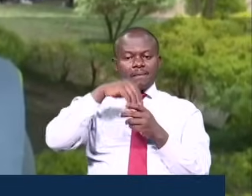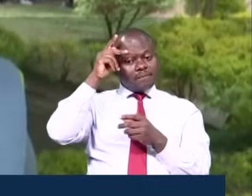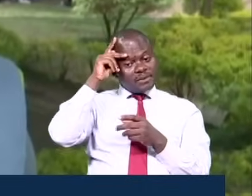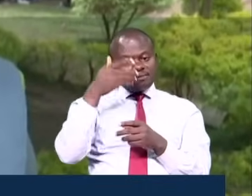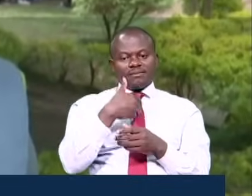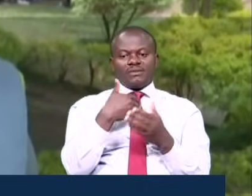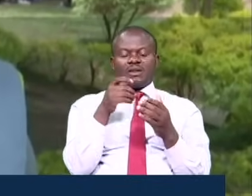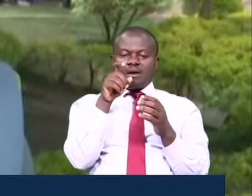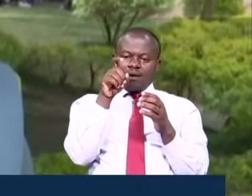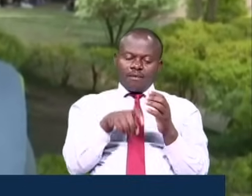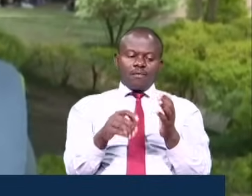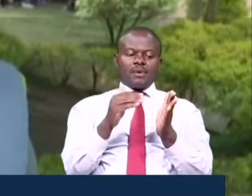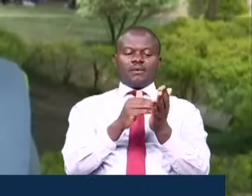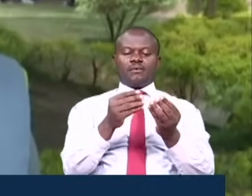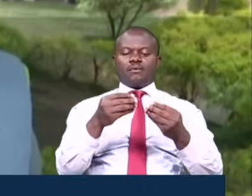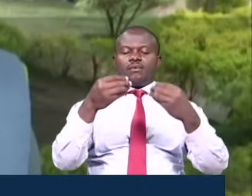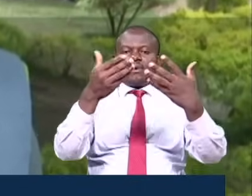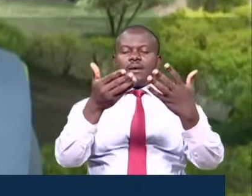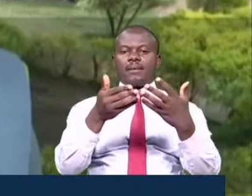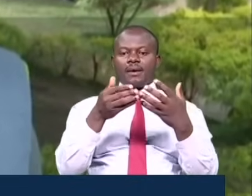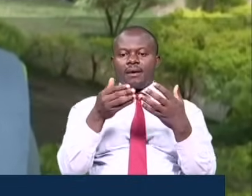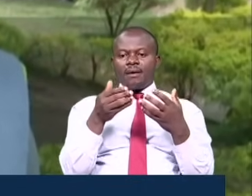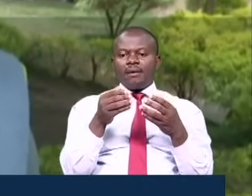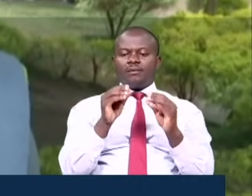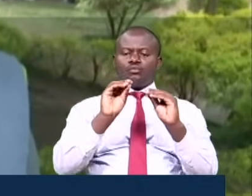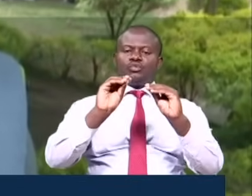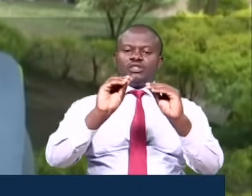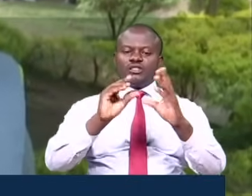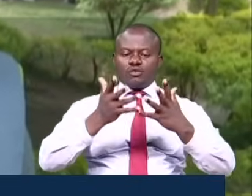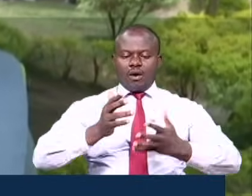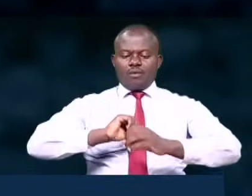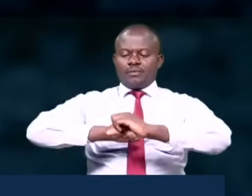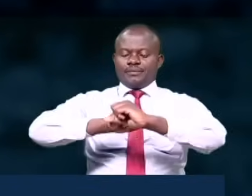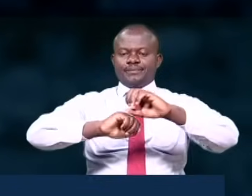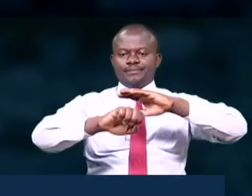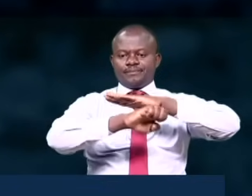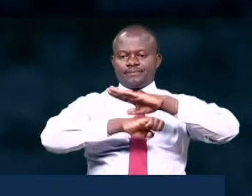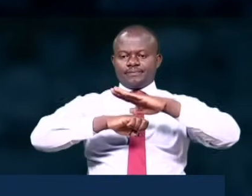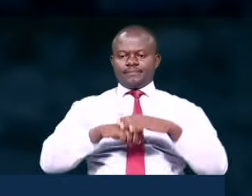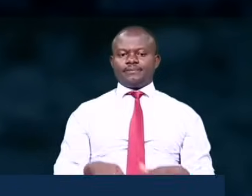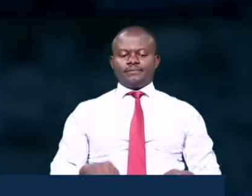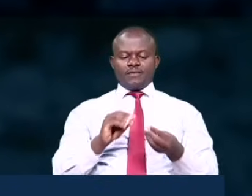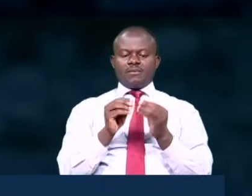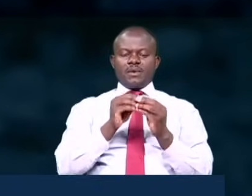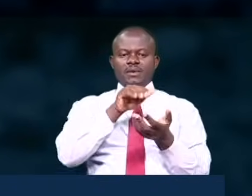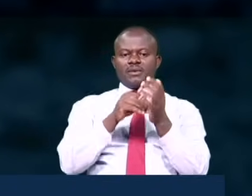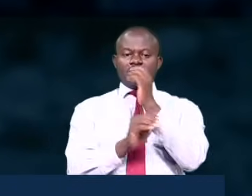ahabwa agomba no guhabwa uburezi bwo kubungabunga ibidukikije imibare y'ikigo cy'igihugu gishinzwe amashyamba